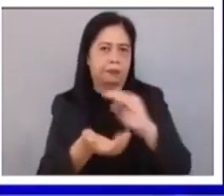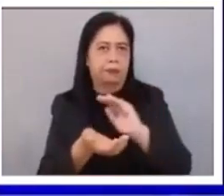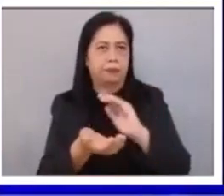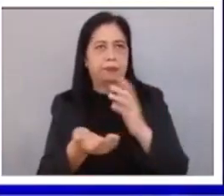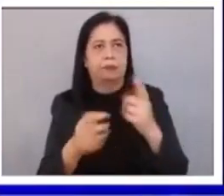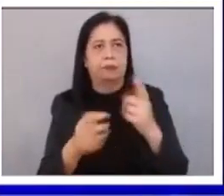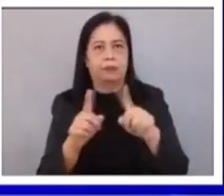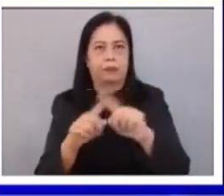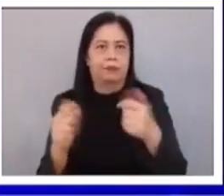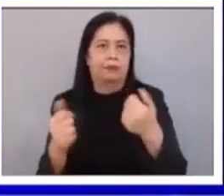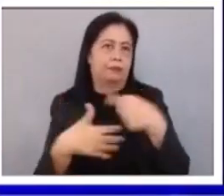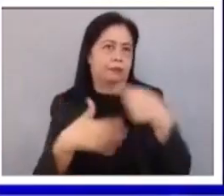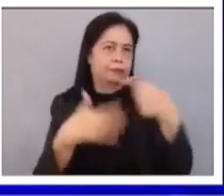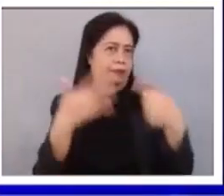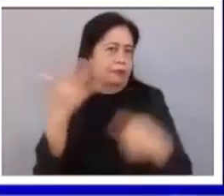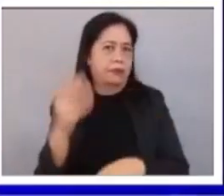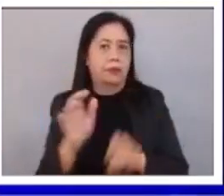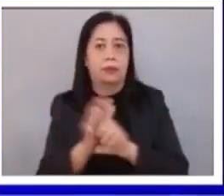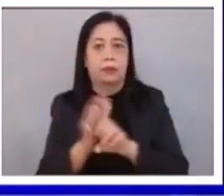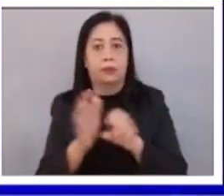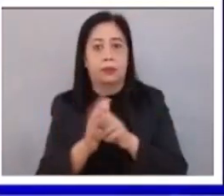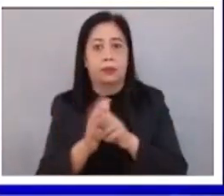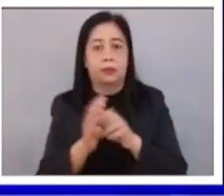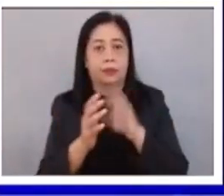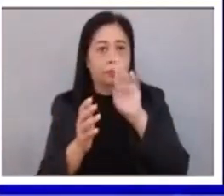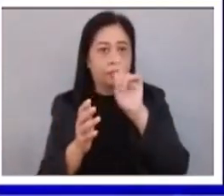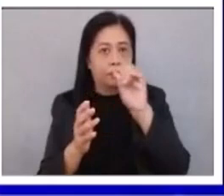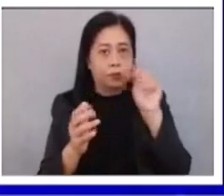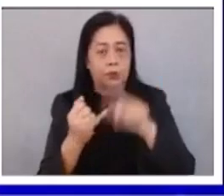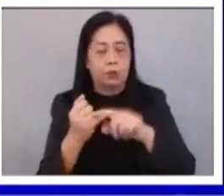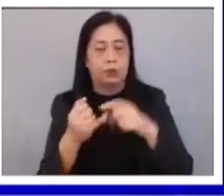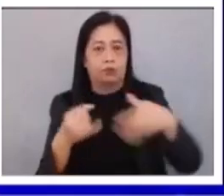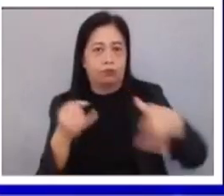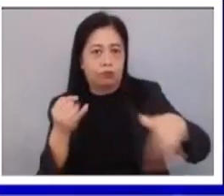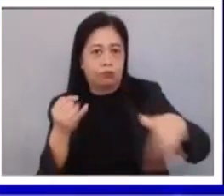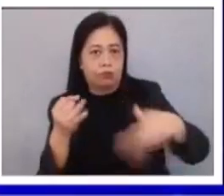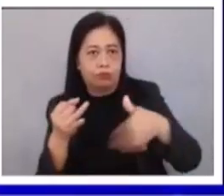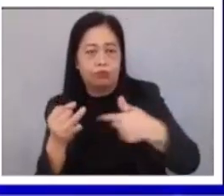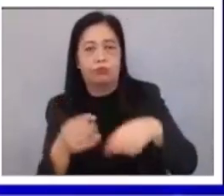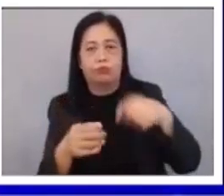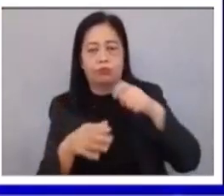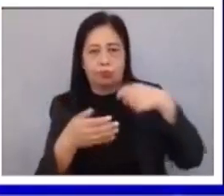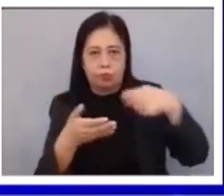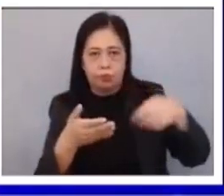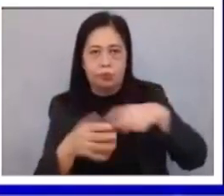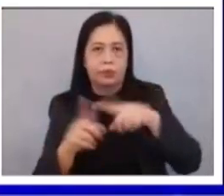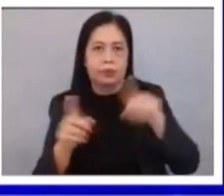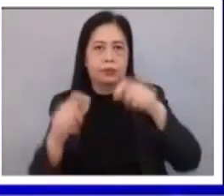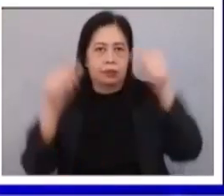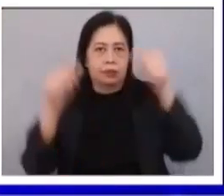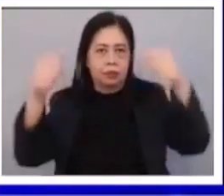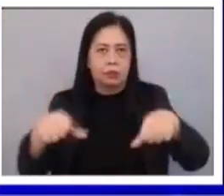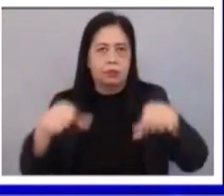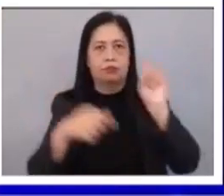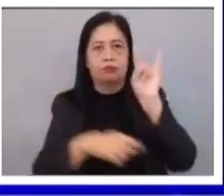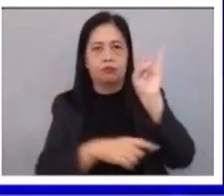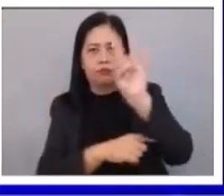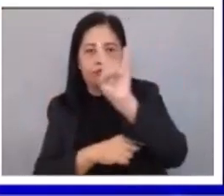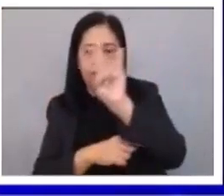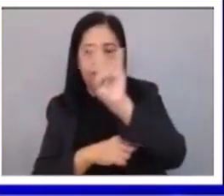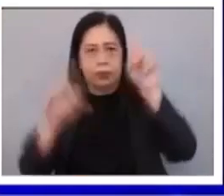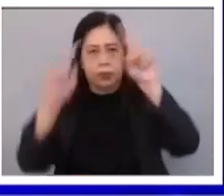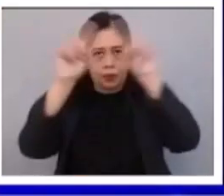miscellaneous articles gaya ng buttons, brooms and brushes, signs and advertising displays,